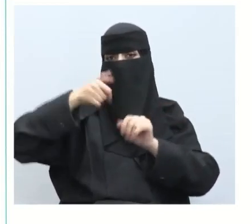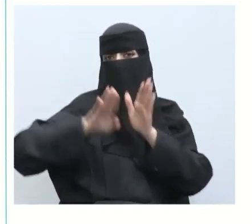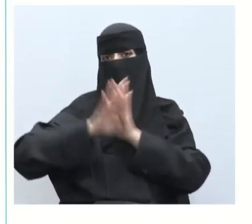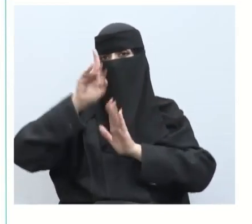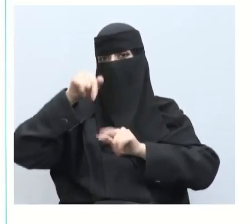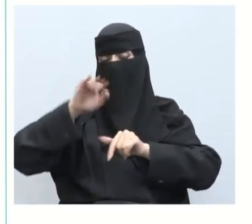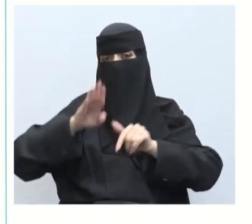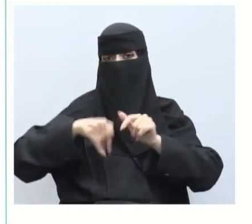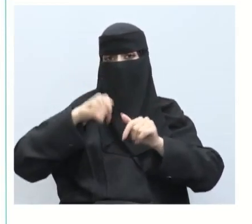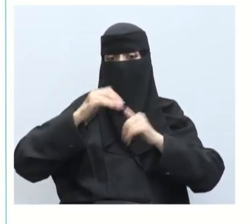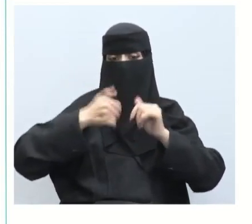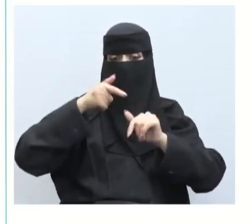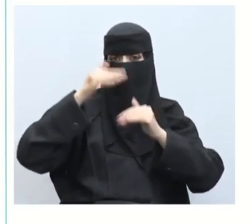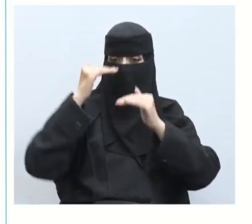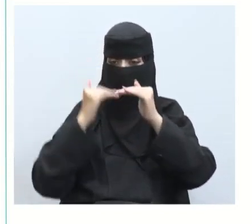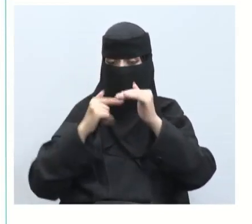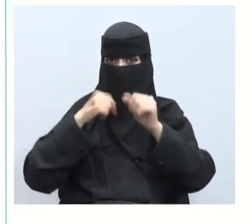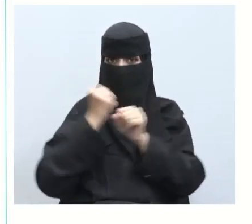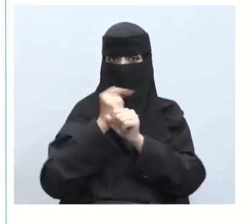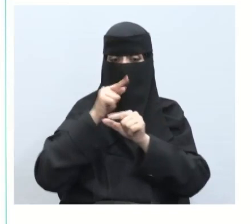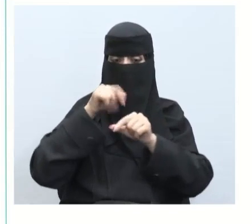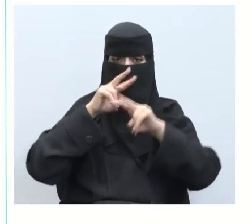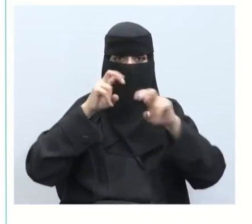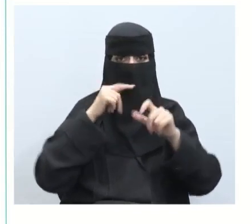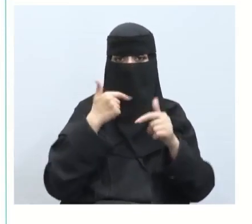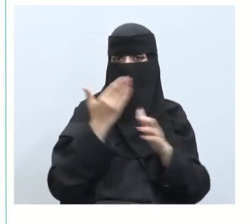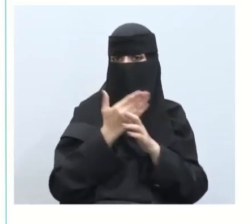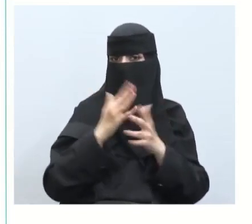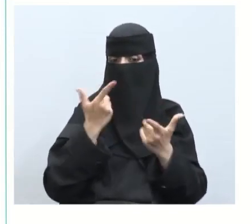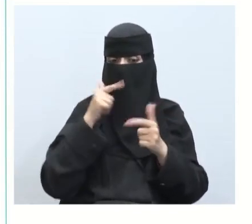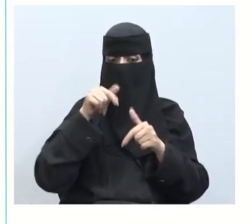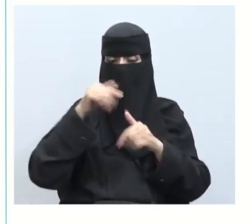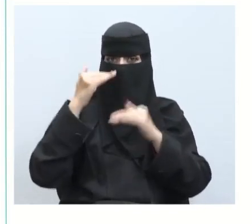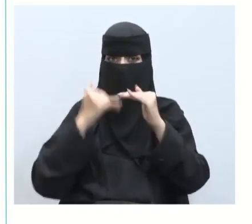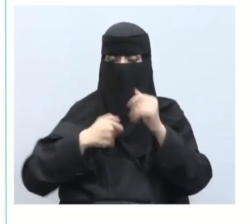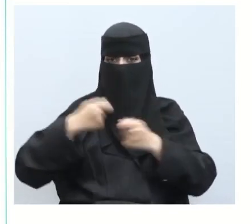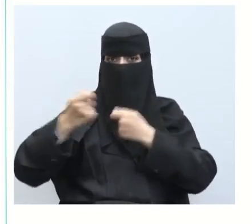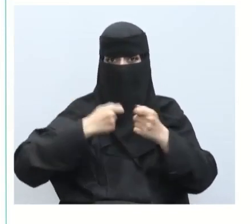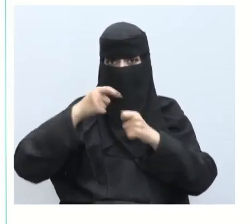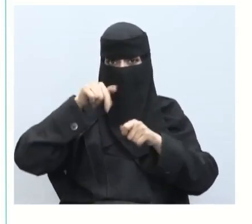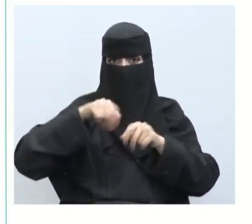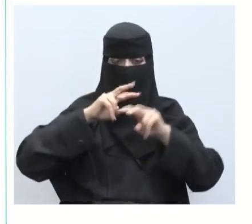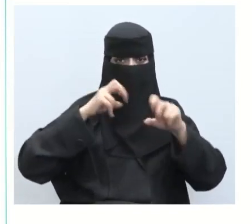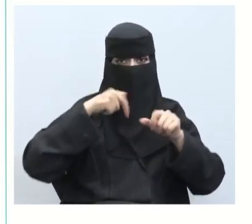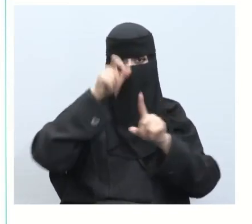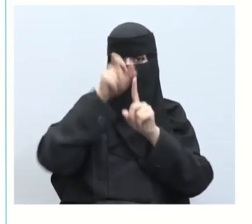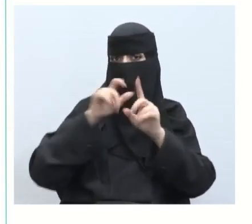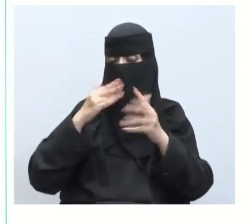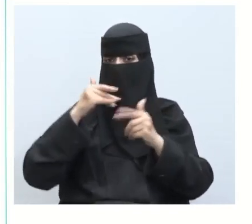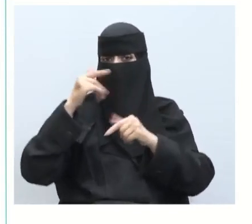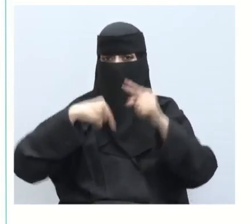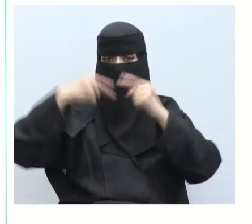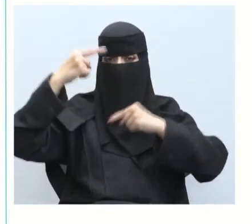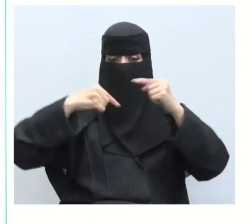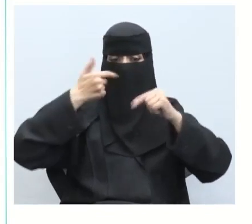في اداء المنظمه في حال انخفاض مثلا اداء معلم يبحثون ما هو السبب في انخفاض المبيعات يبحث مع الموظف ما هو السبب من خلال